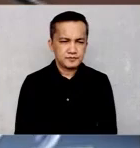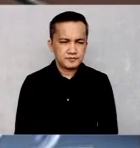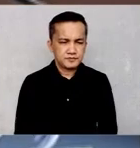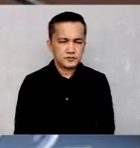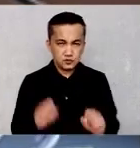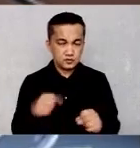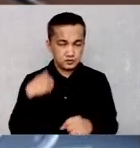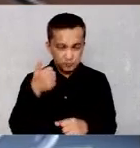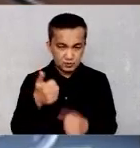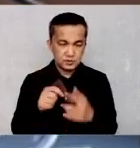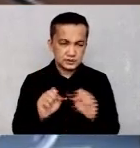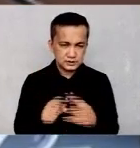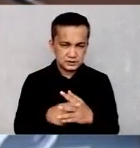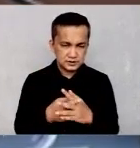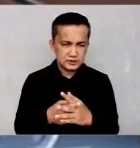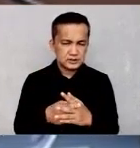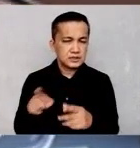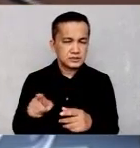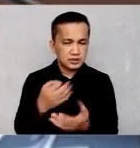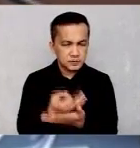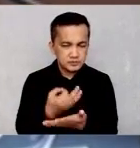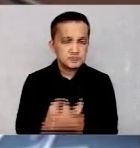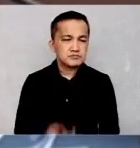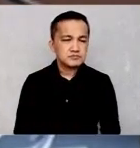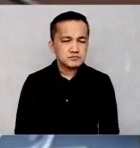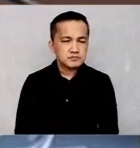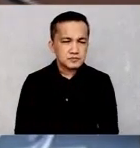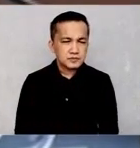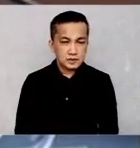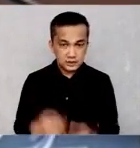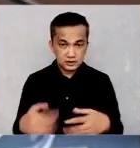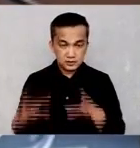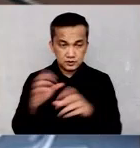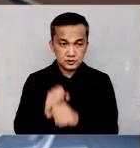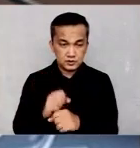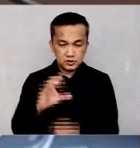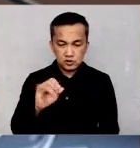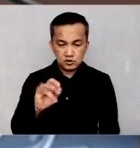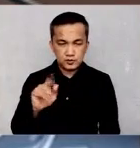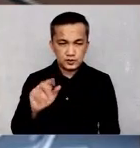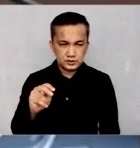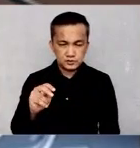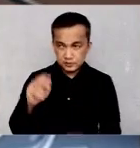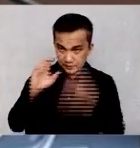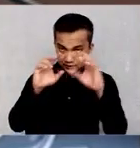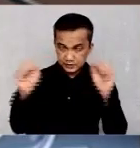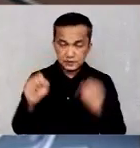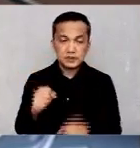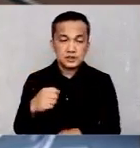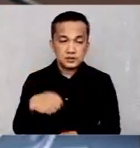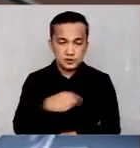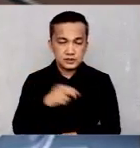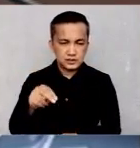new topic which is now defund. So tapos na tayo sa corporation, Mr. President. Then we need to talk